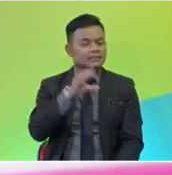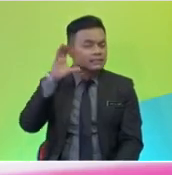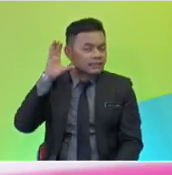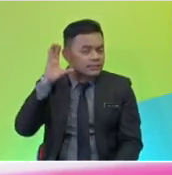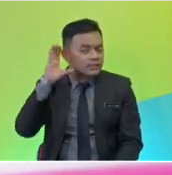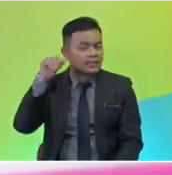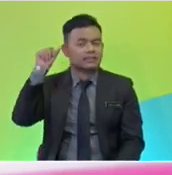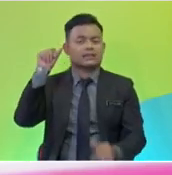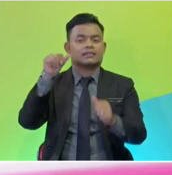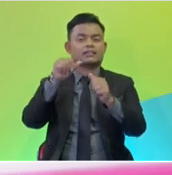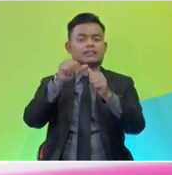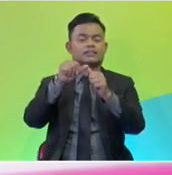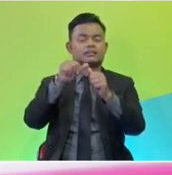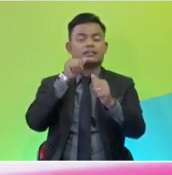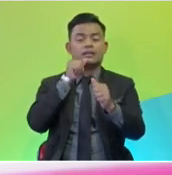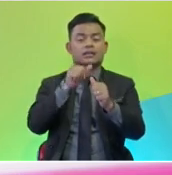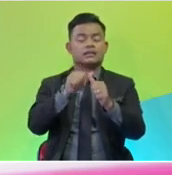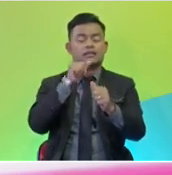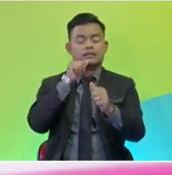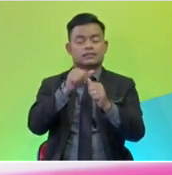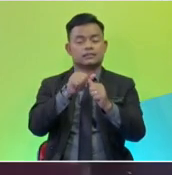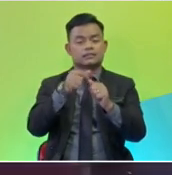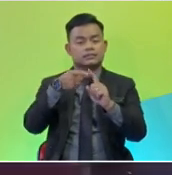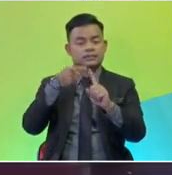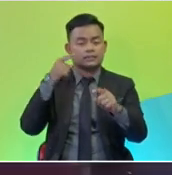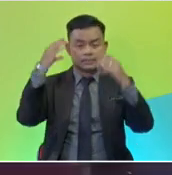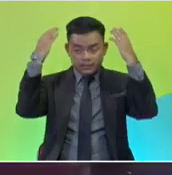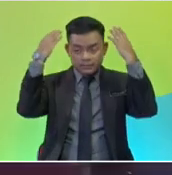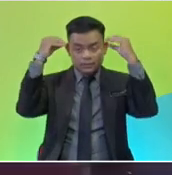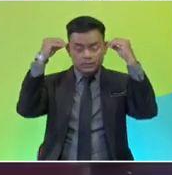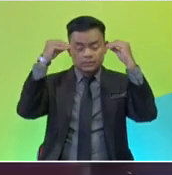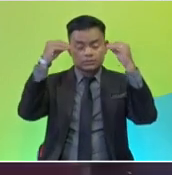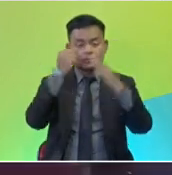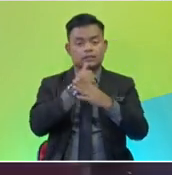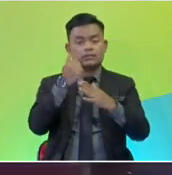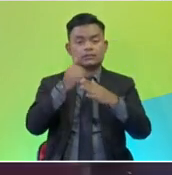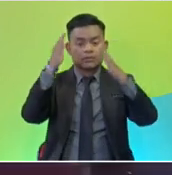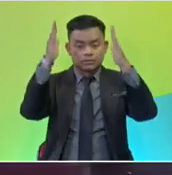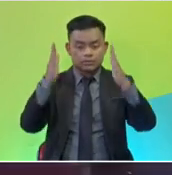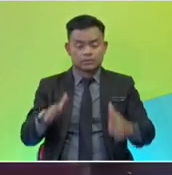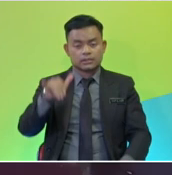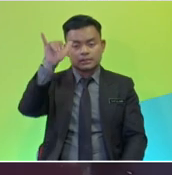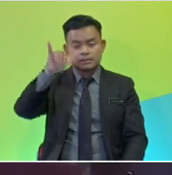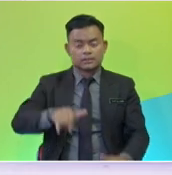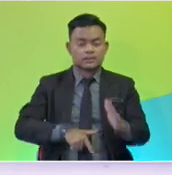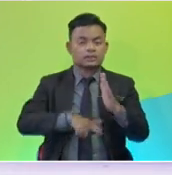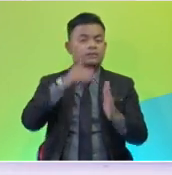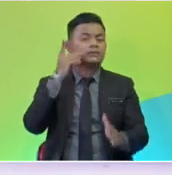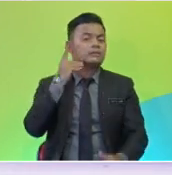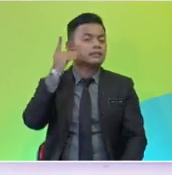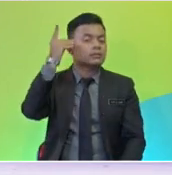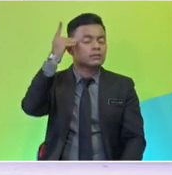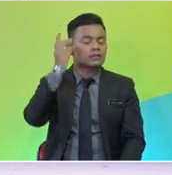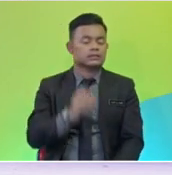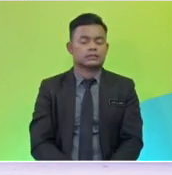arahan arahan daripada guru kita guru ataupun orang yang lebih dewasa ya Cikgu ha okey